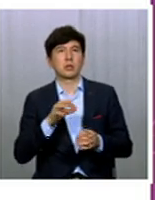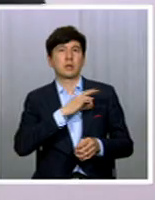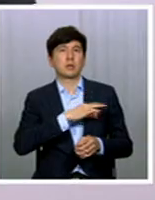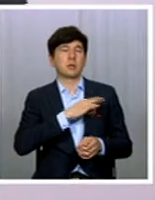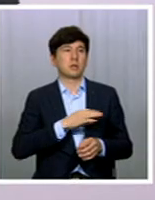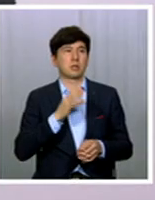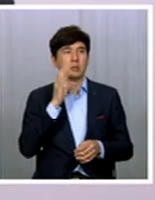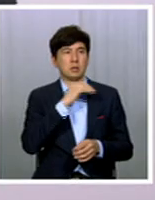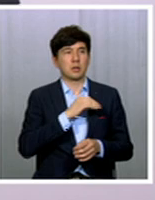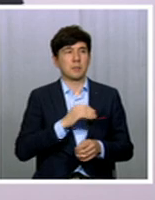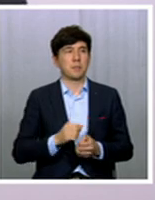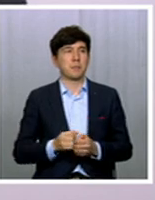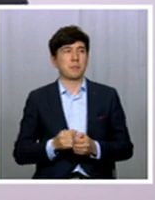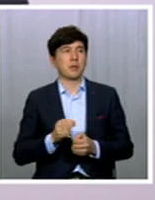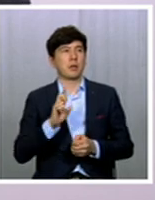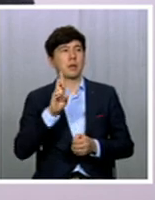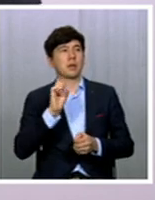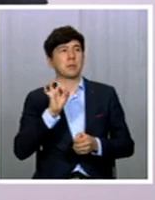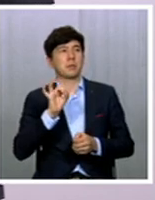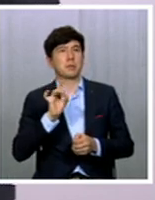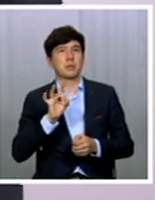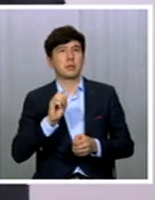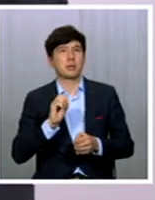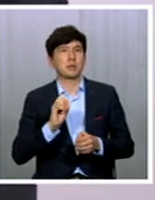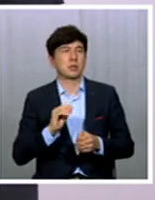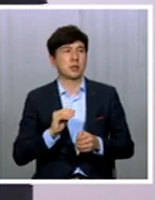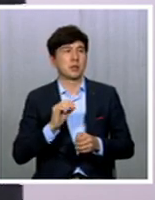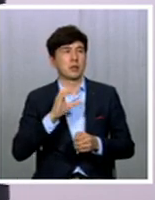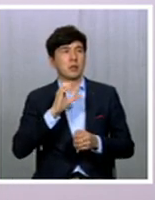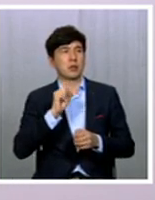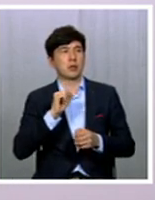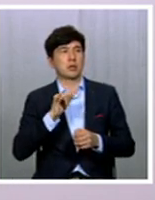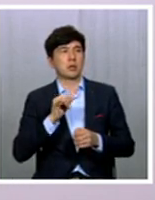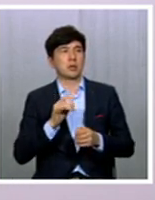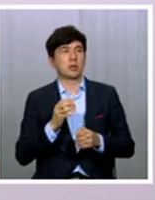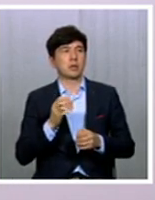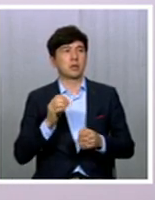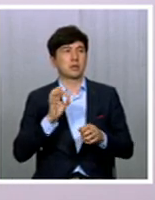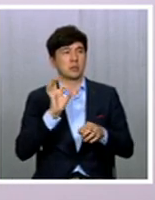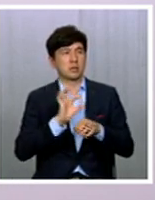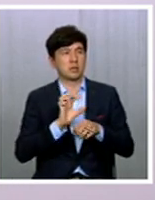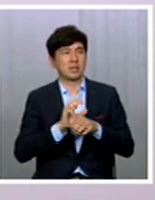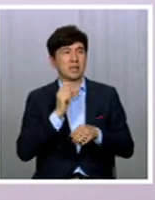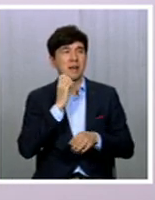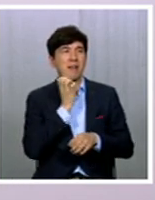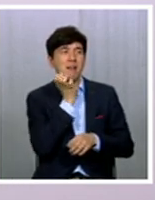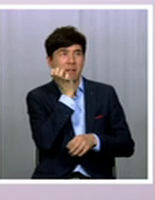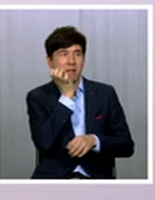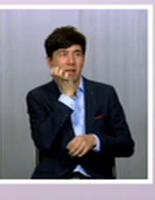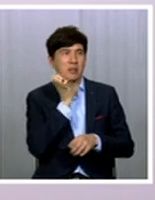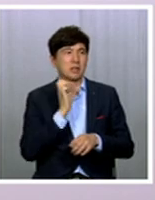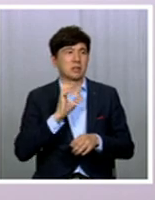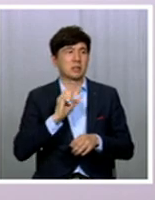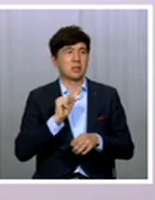саудаланады. Биржалық тауарларға сонымен қатар басқа дақылдардың ішінде жаңғақты жатқызуымызға болады.